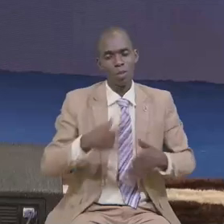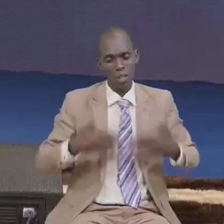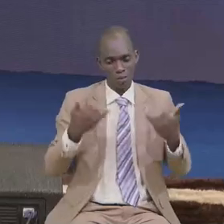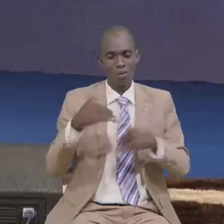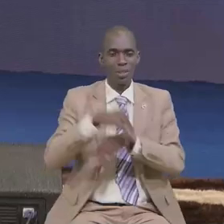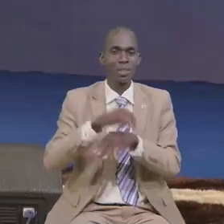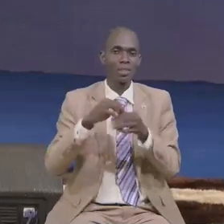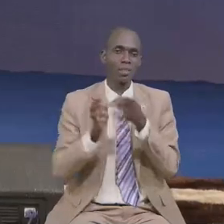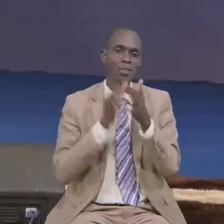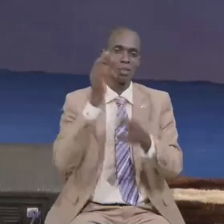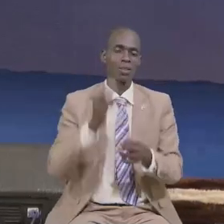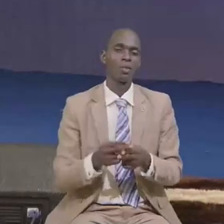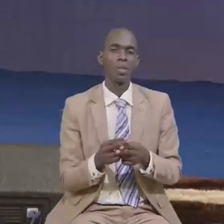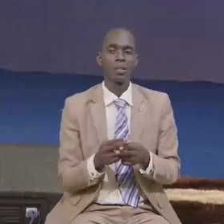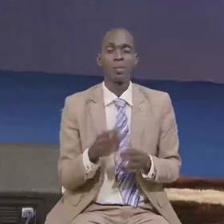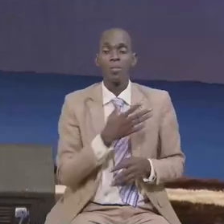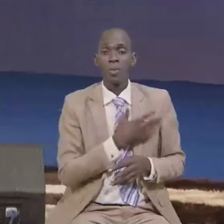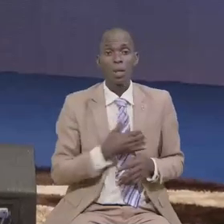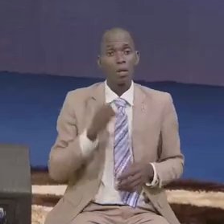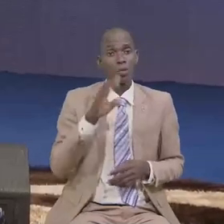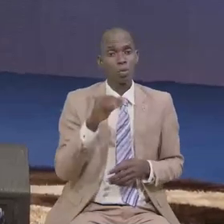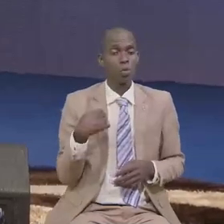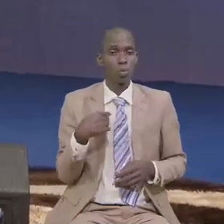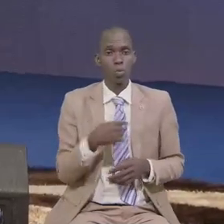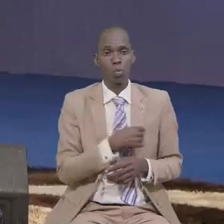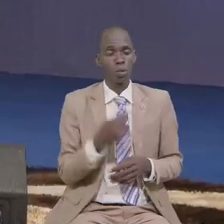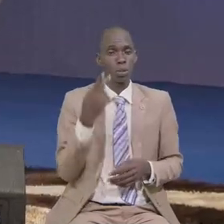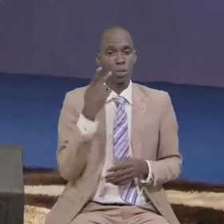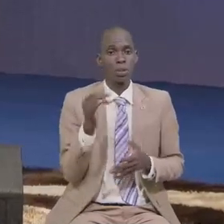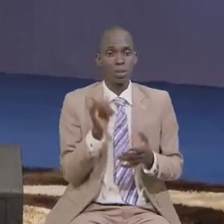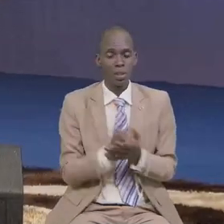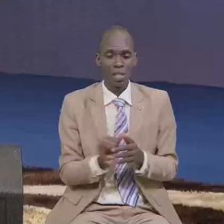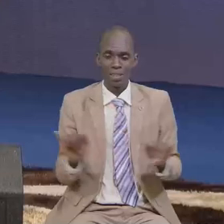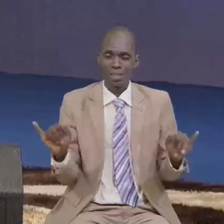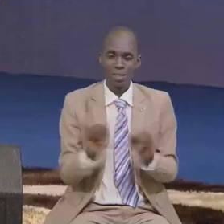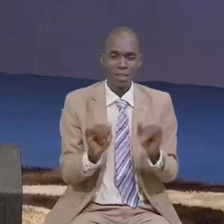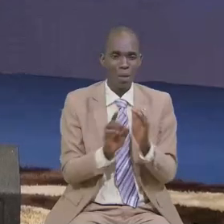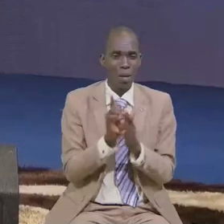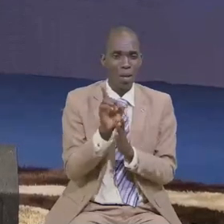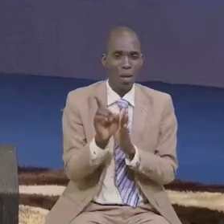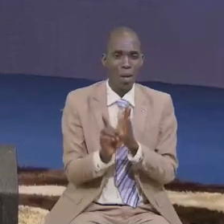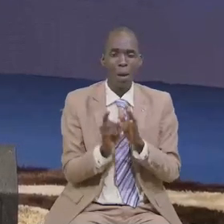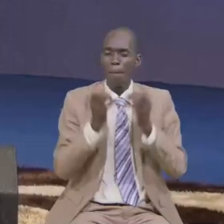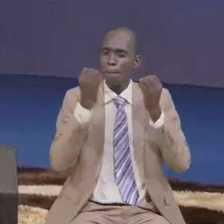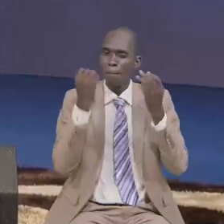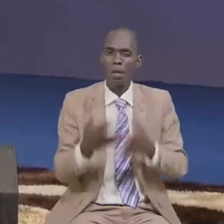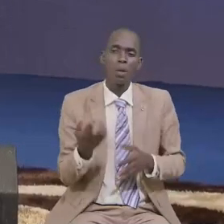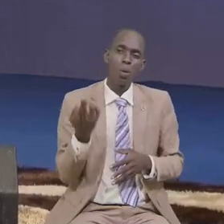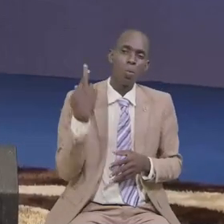ce soir. Ainsi, il nous dit, à l'heure même, Jésus